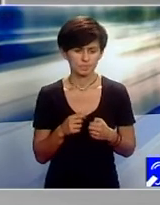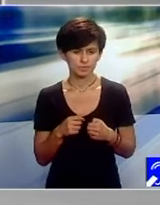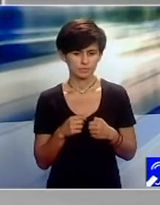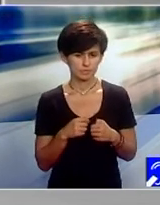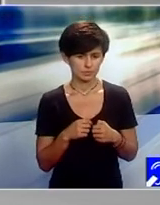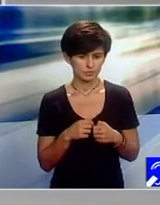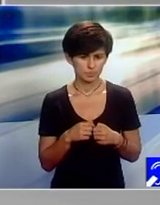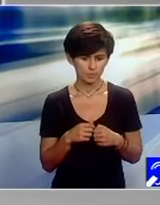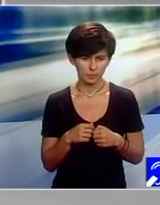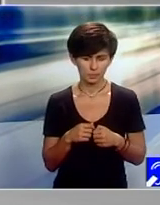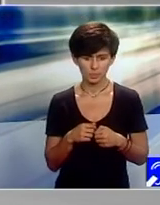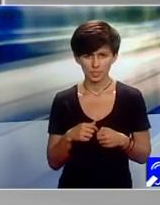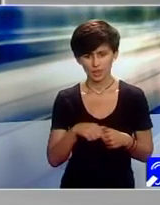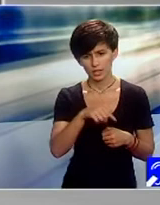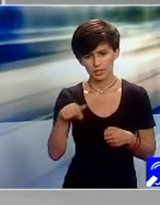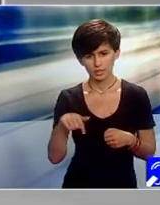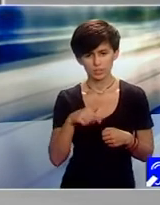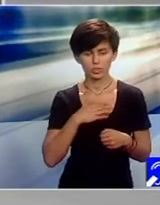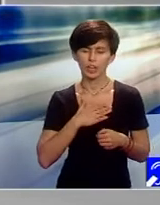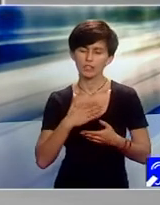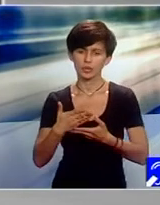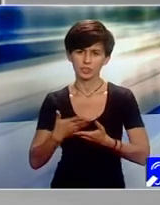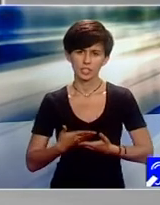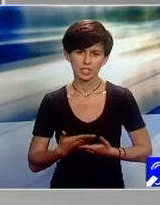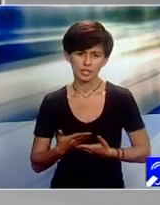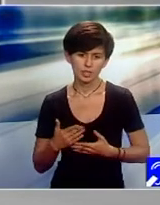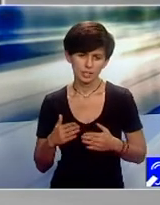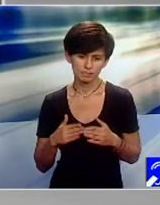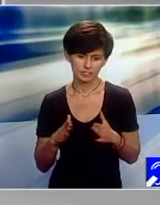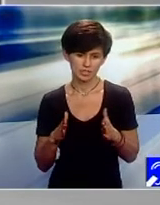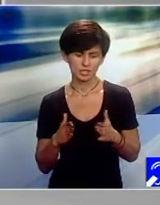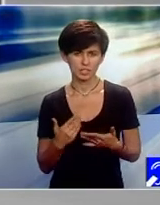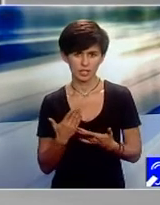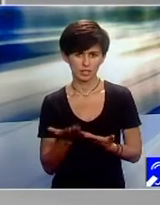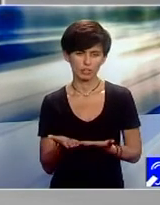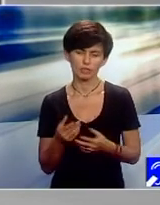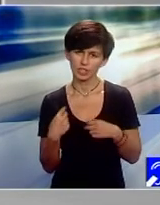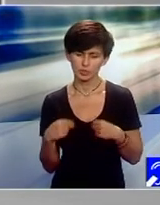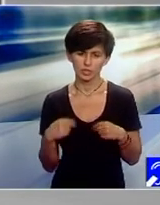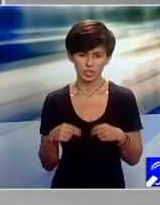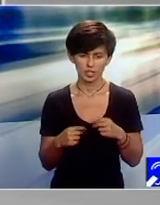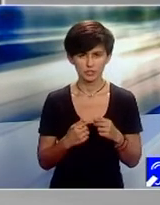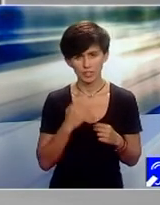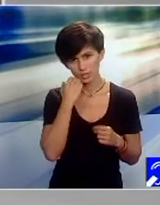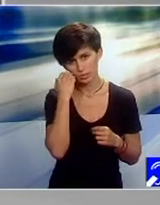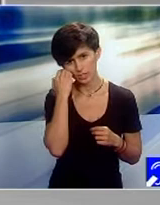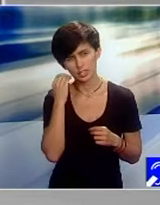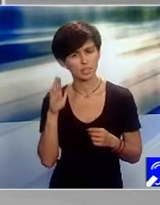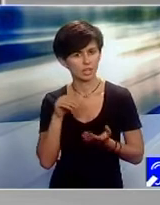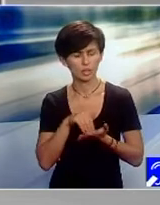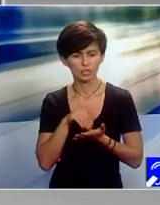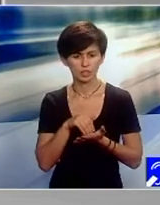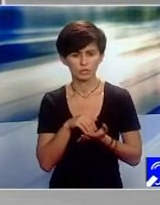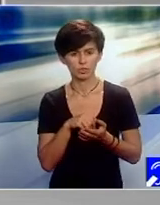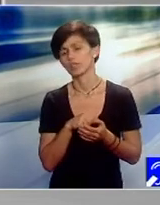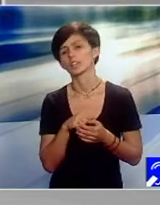și deschidere și le oferim și sfaturi atunci când ne cer și desigur